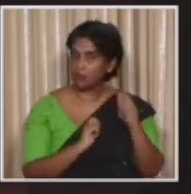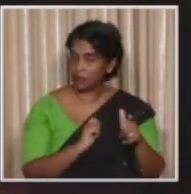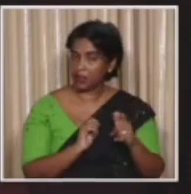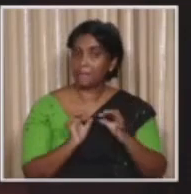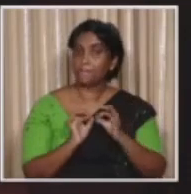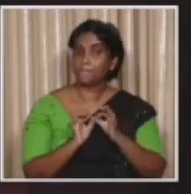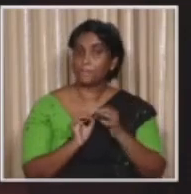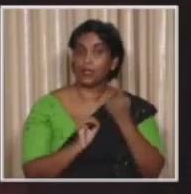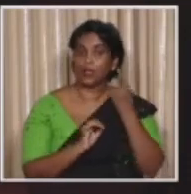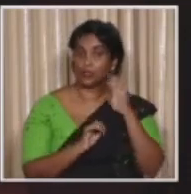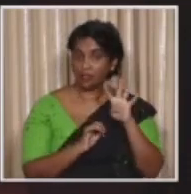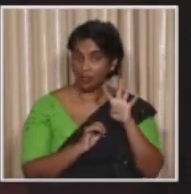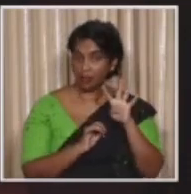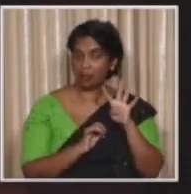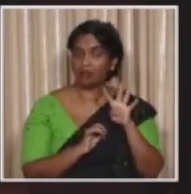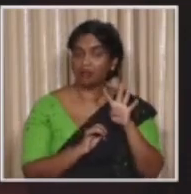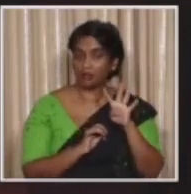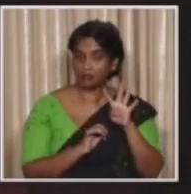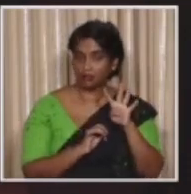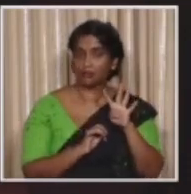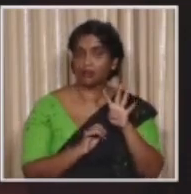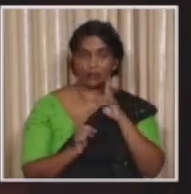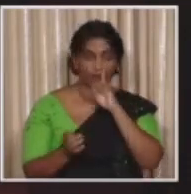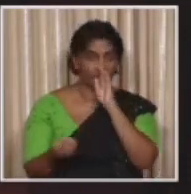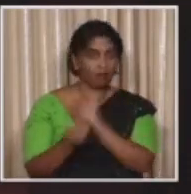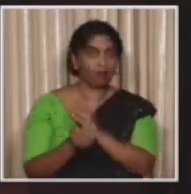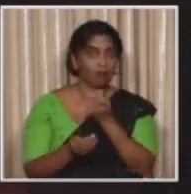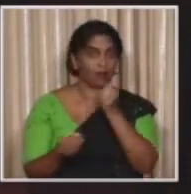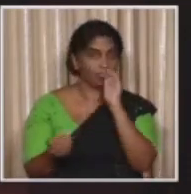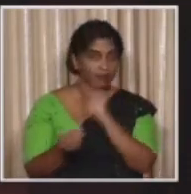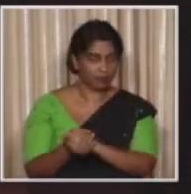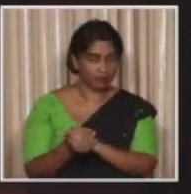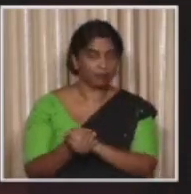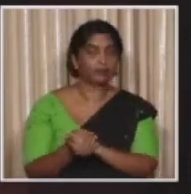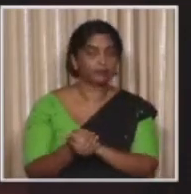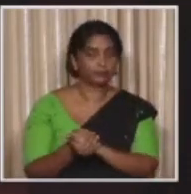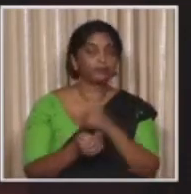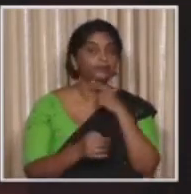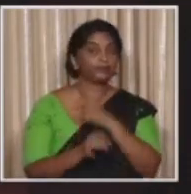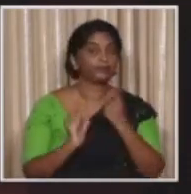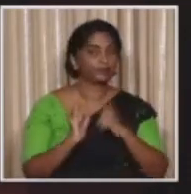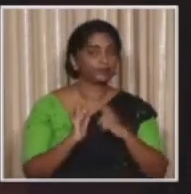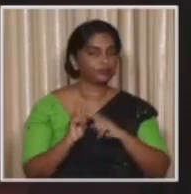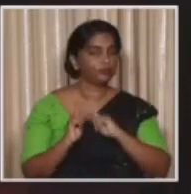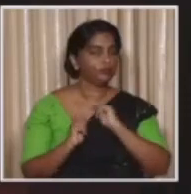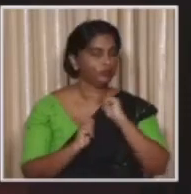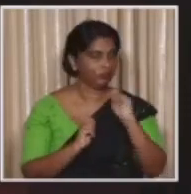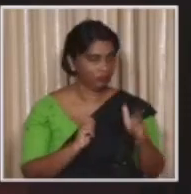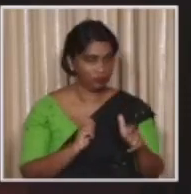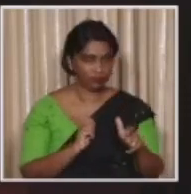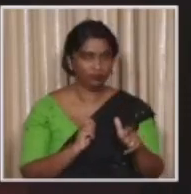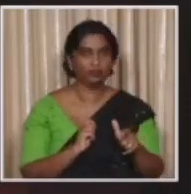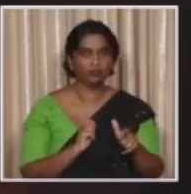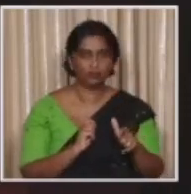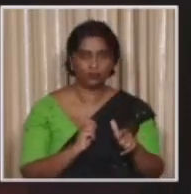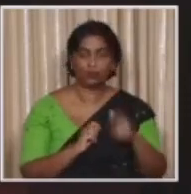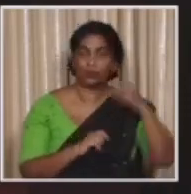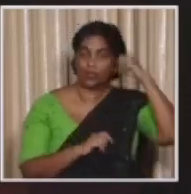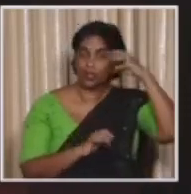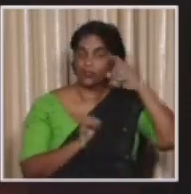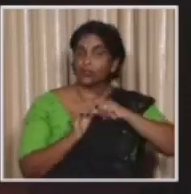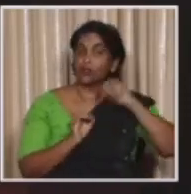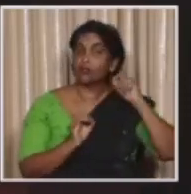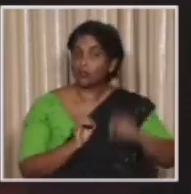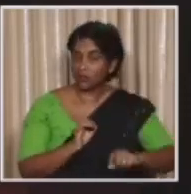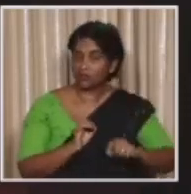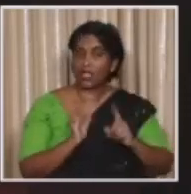බිලියන 14ක් තියෙනවා ආරක්ෂිත තැන්පතු ඒ පොලිය ගෙවීම සඳහා විදුලි බල